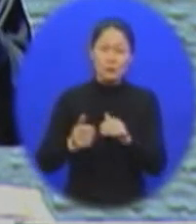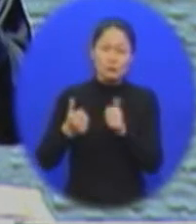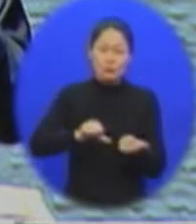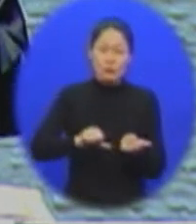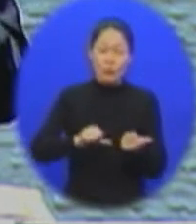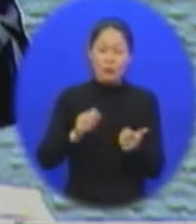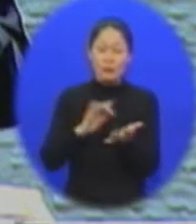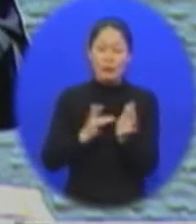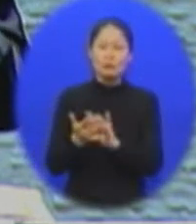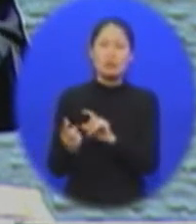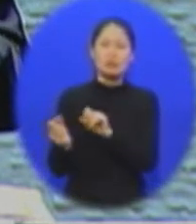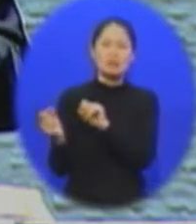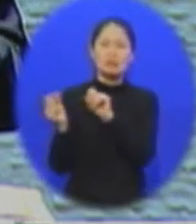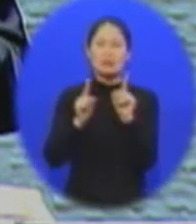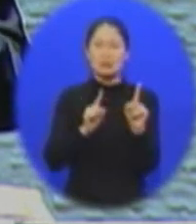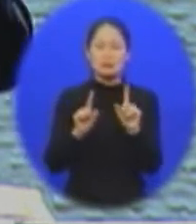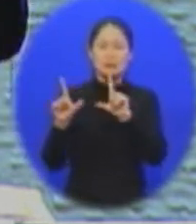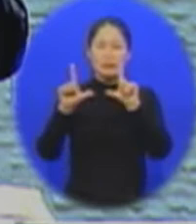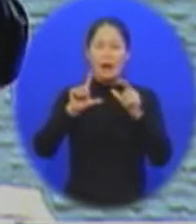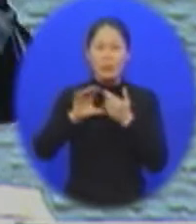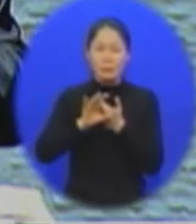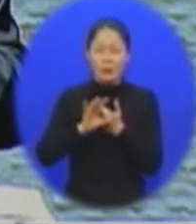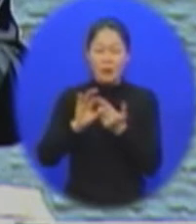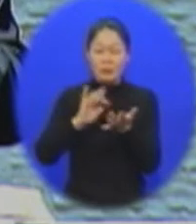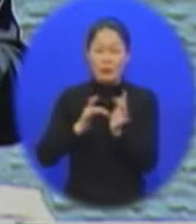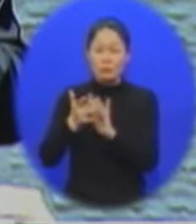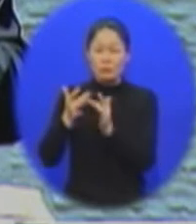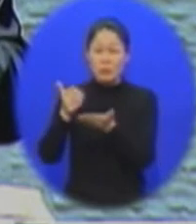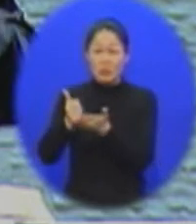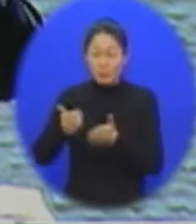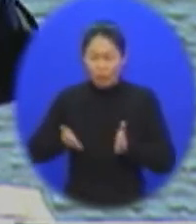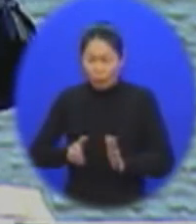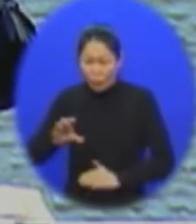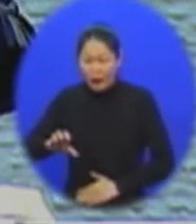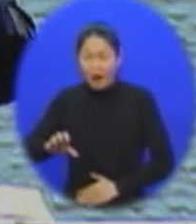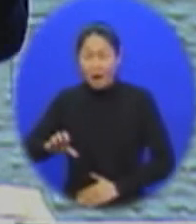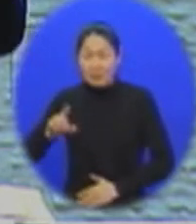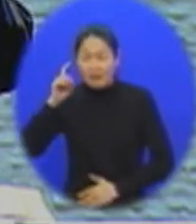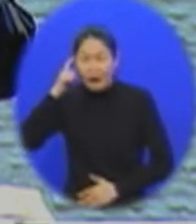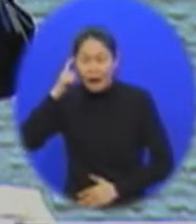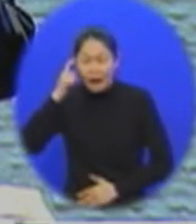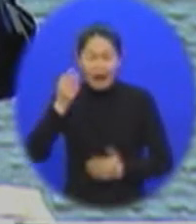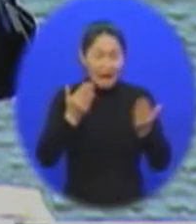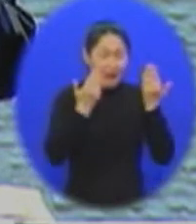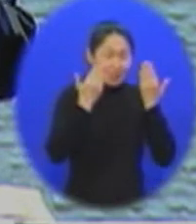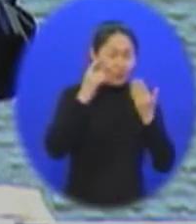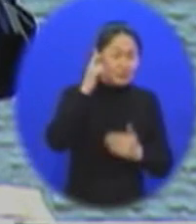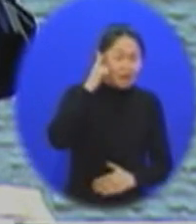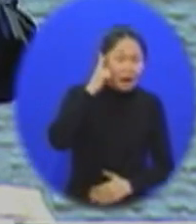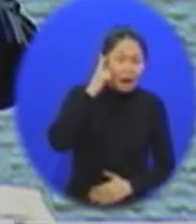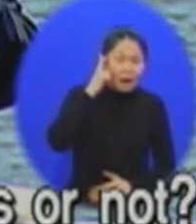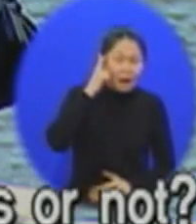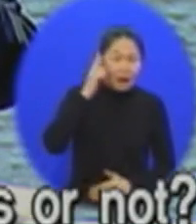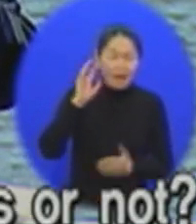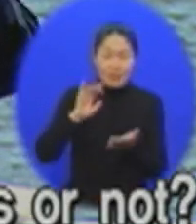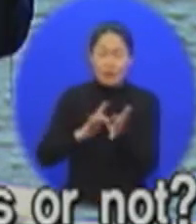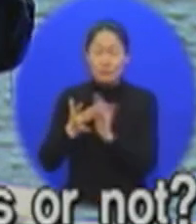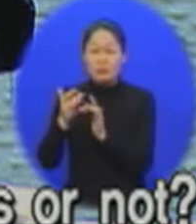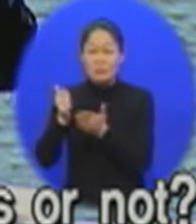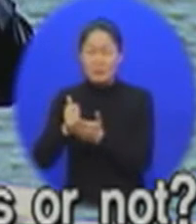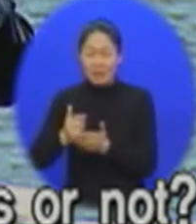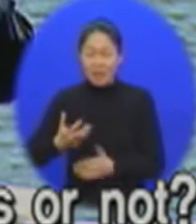되면 예수님은 고향을 따 짓입니까 예수님께서 학교 따지지 겠습니까 예수님께서